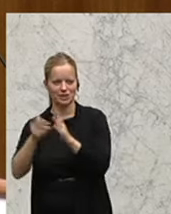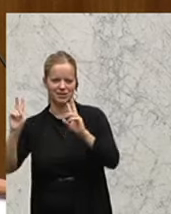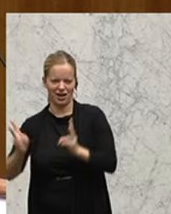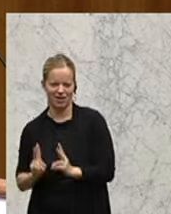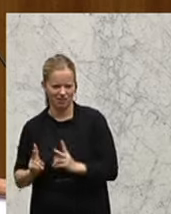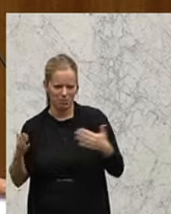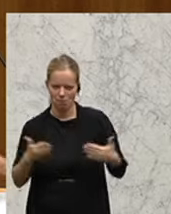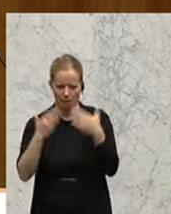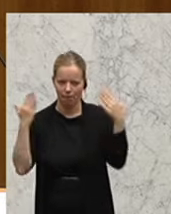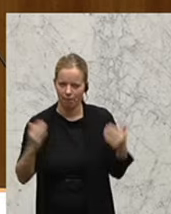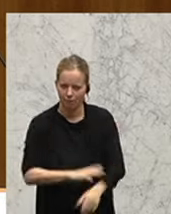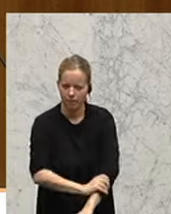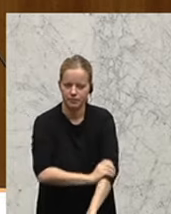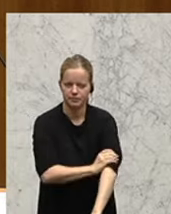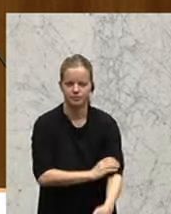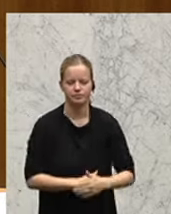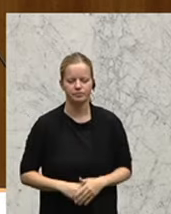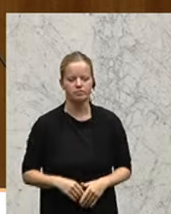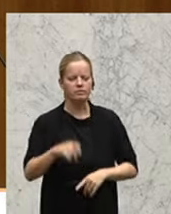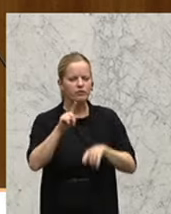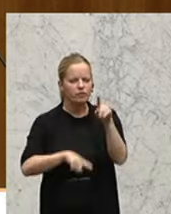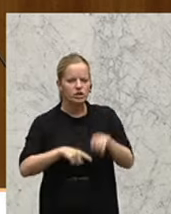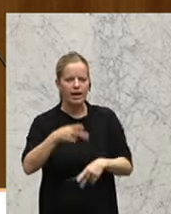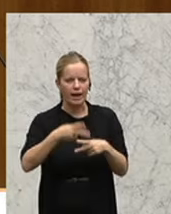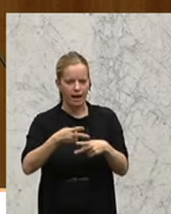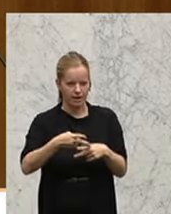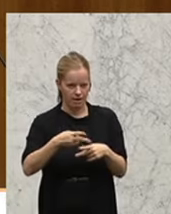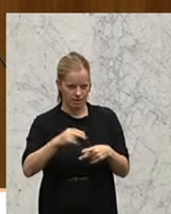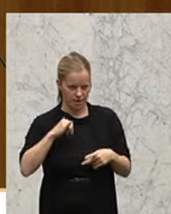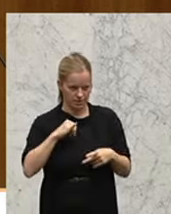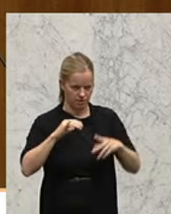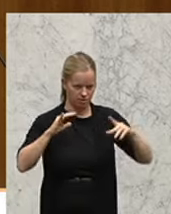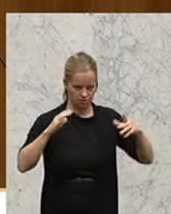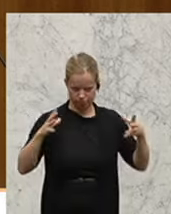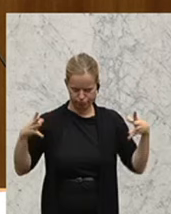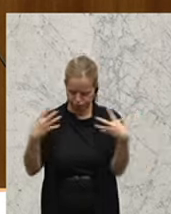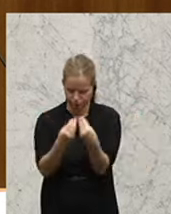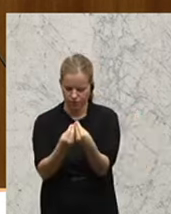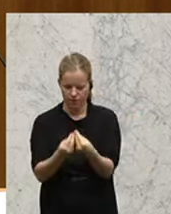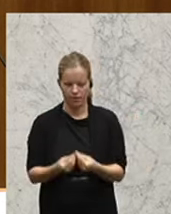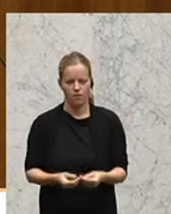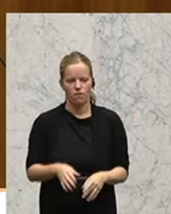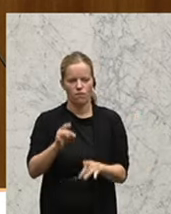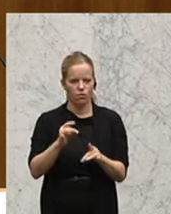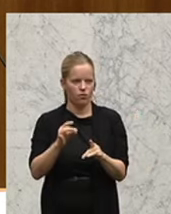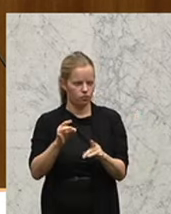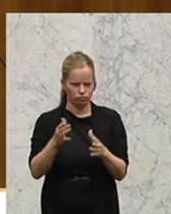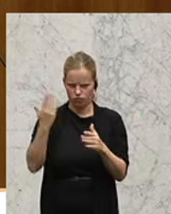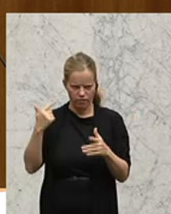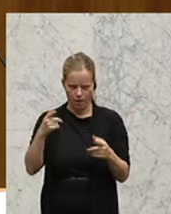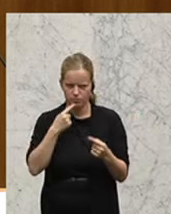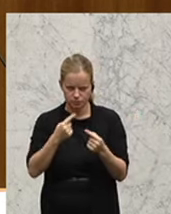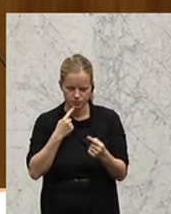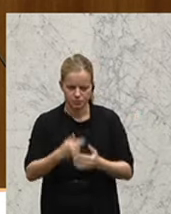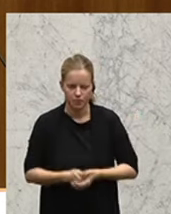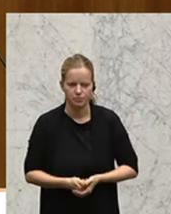Ineffizienzen bei den verschiedenen Krankenkassen. Ich habe es vor 10 Minuten an dieser Stelle erzählt. Es gibt im Regierungsprogramm eine